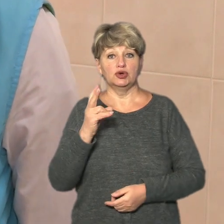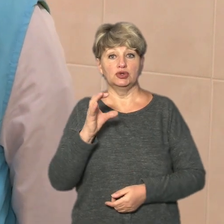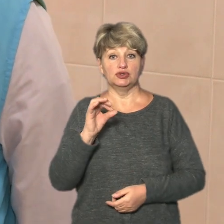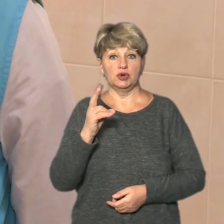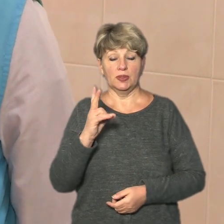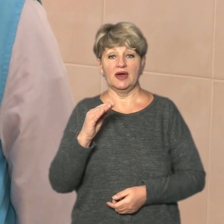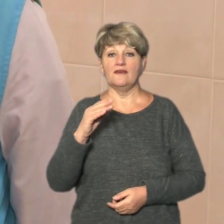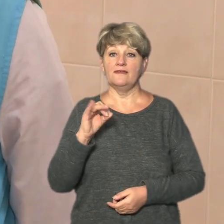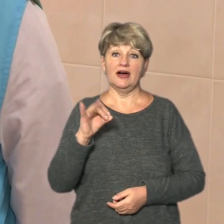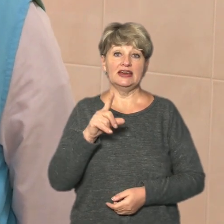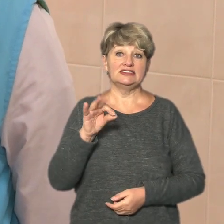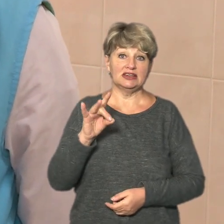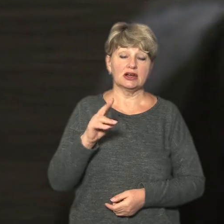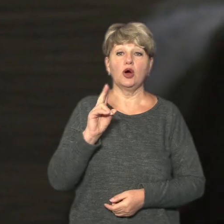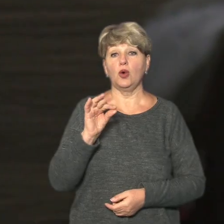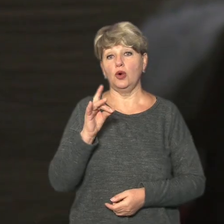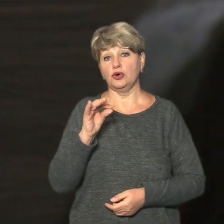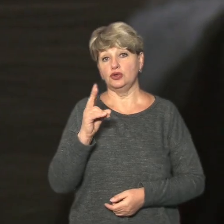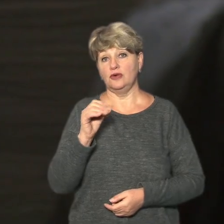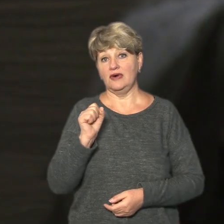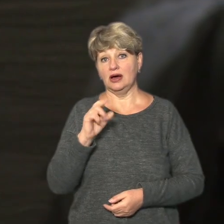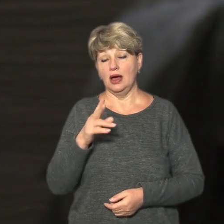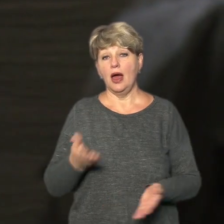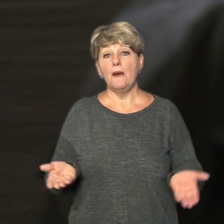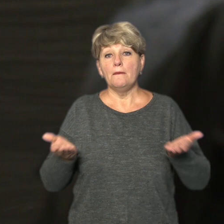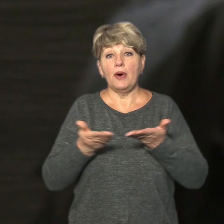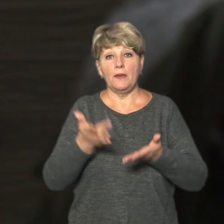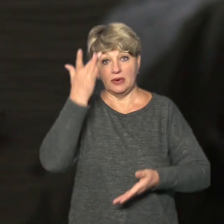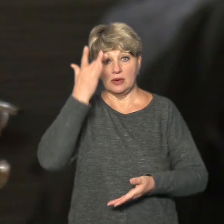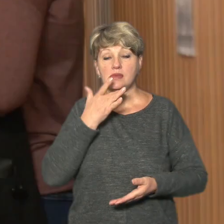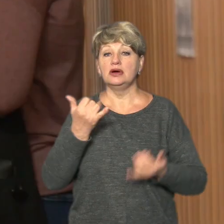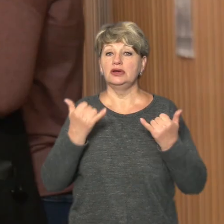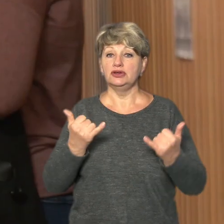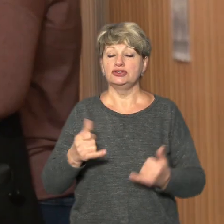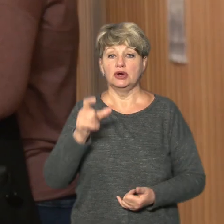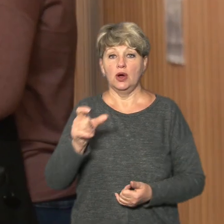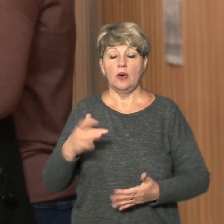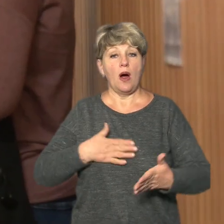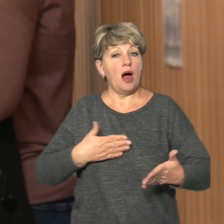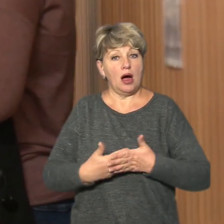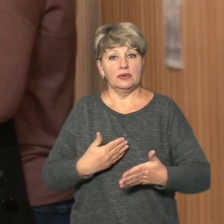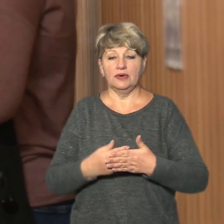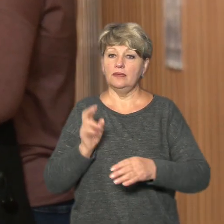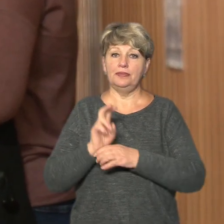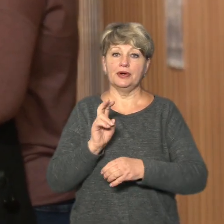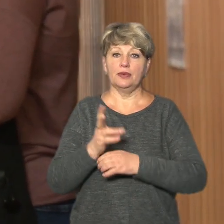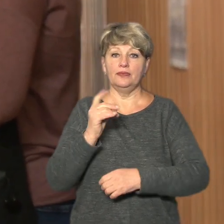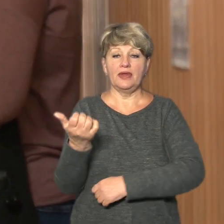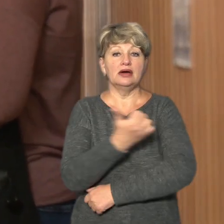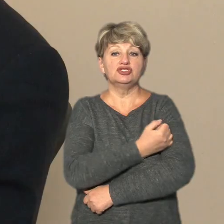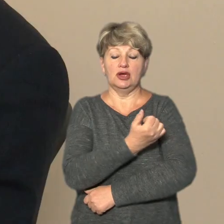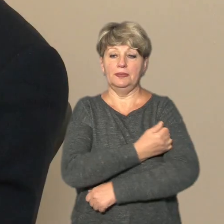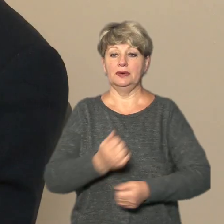файзер але й короновак порівняно з літом люди стали активніше приходити на щеплення розповідає директор закладу Владислав